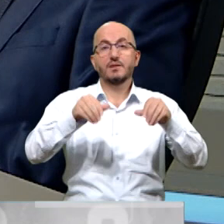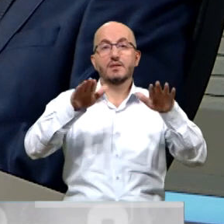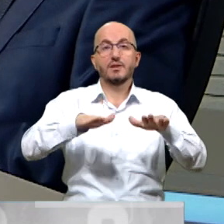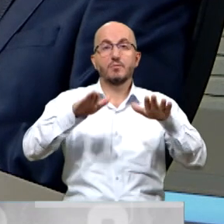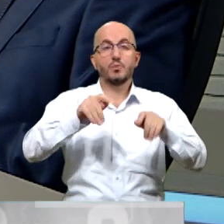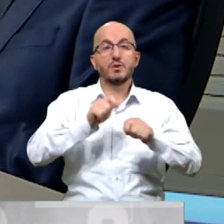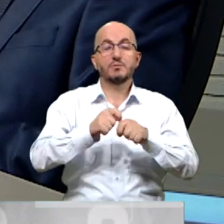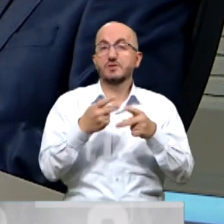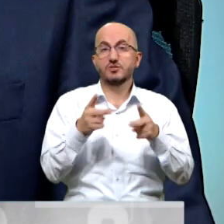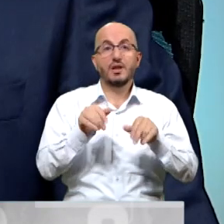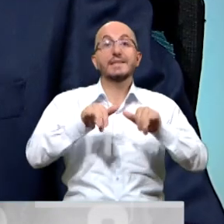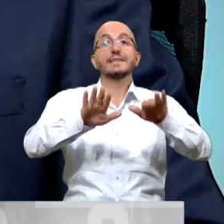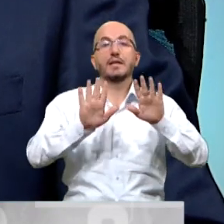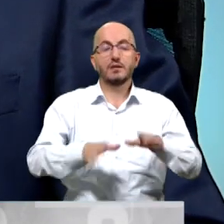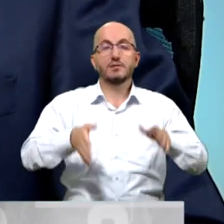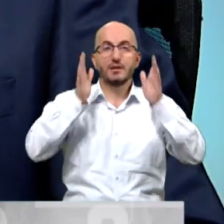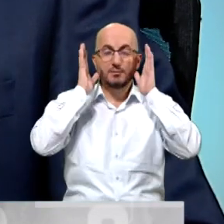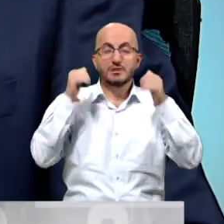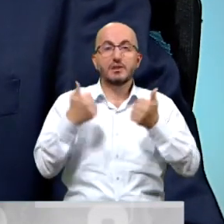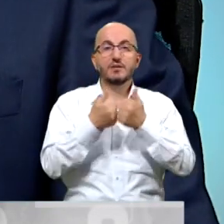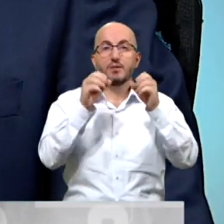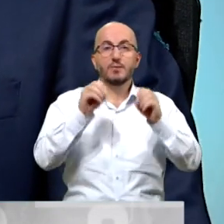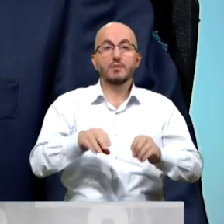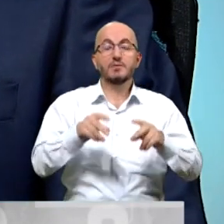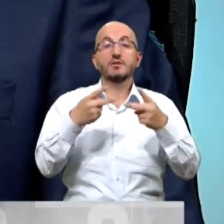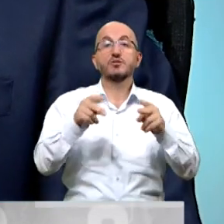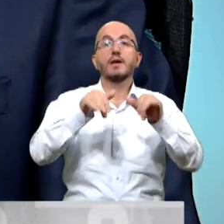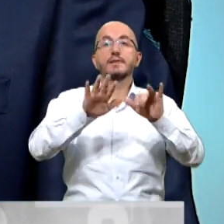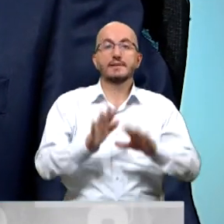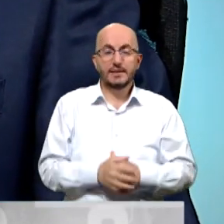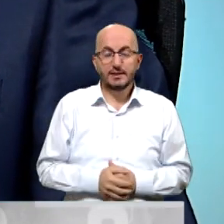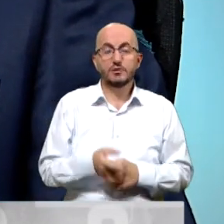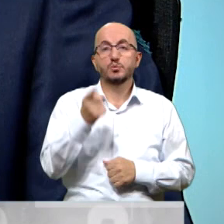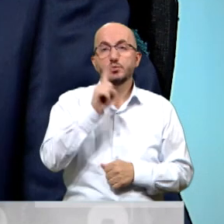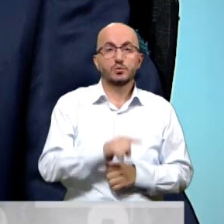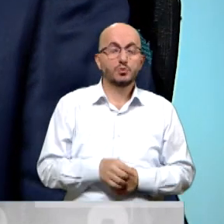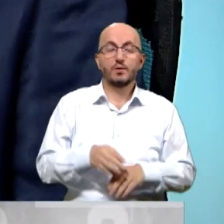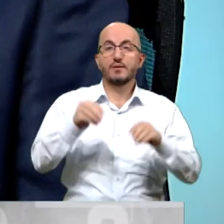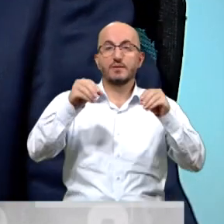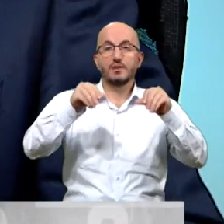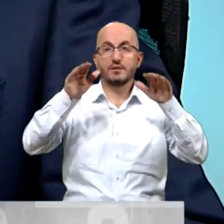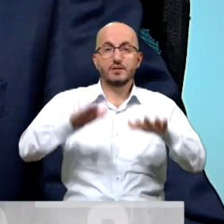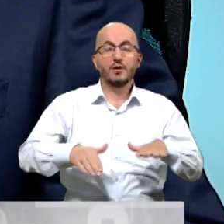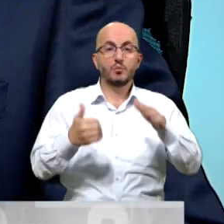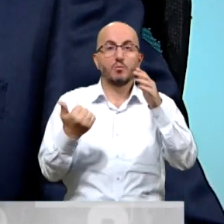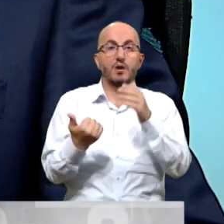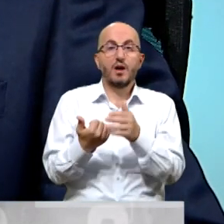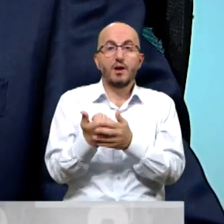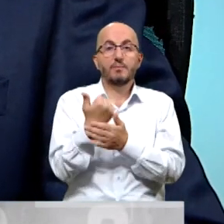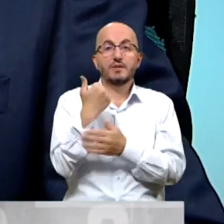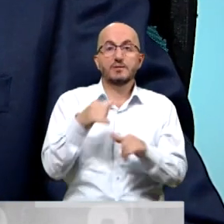alması da caiz değil, namazını kazaya bırakması da caiz değil. Çünkü teyemmüm abdestin